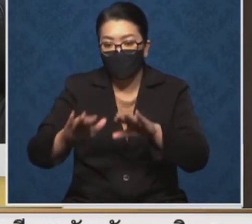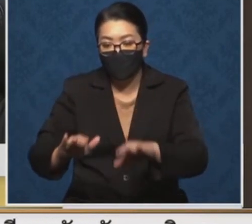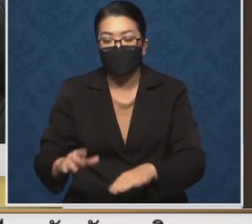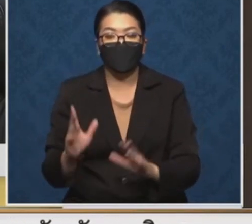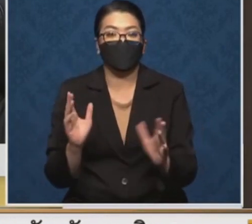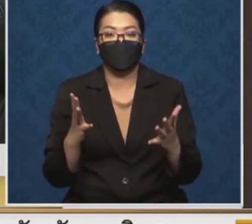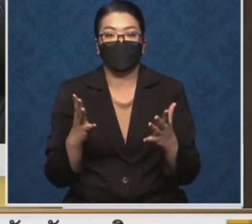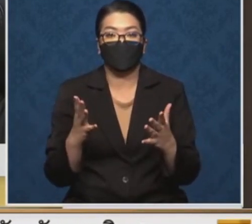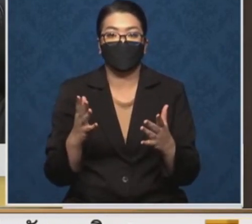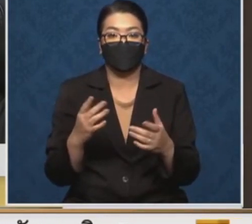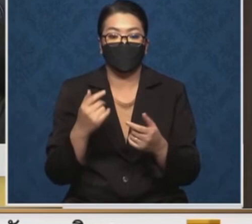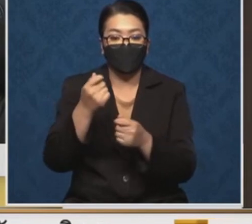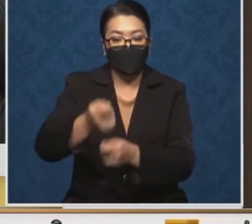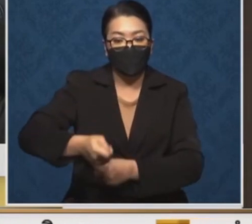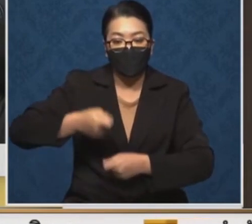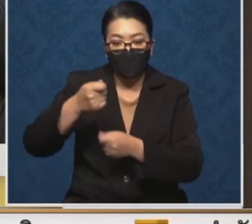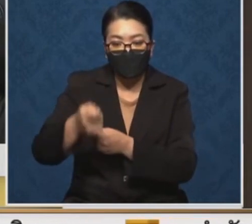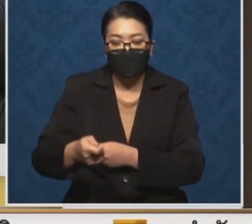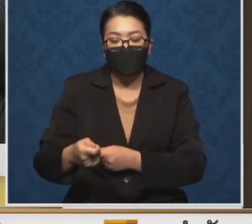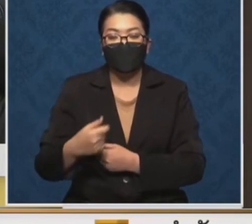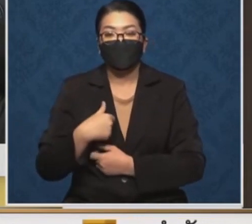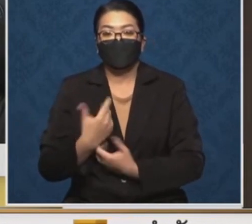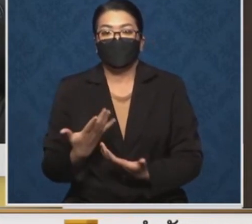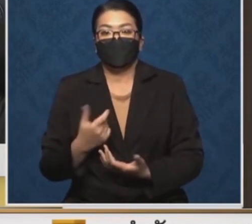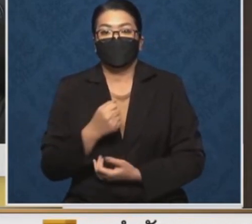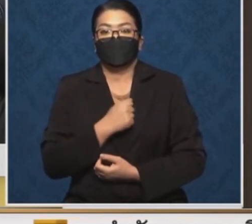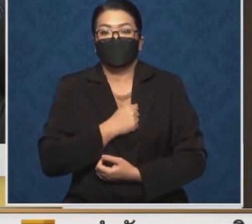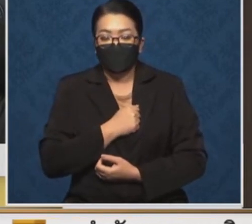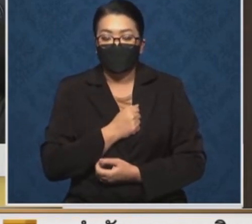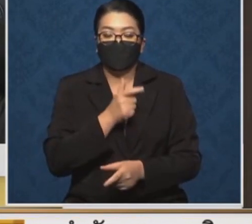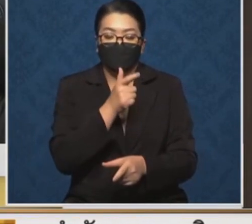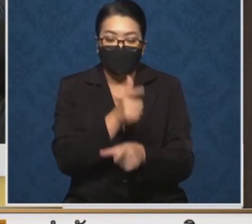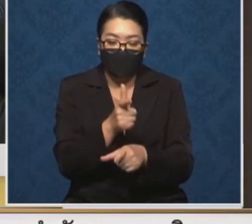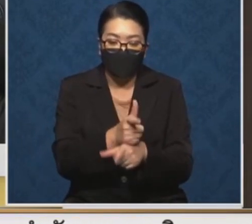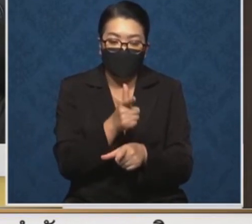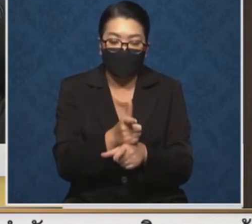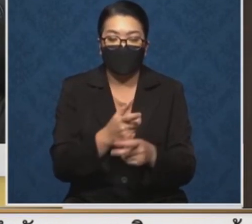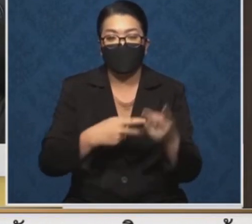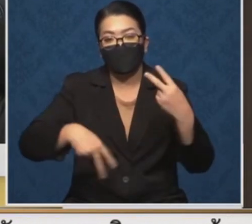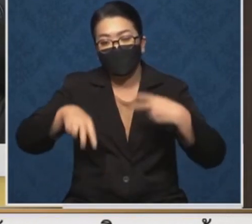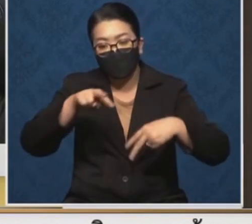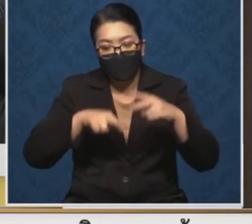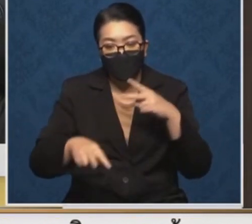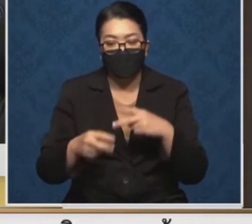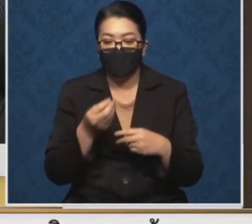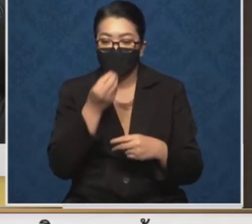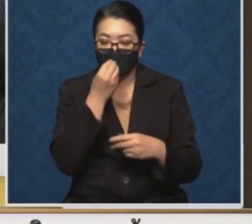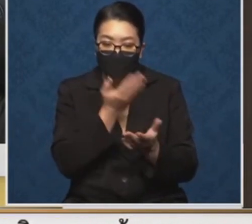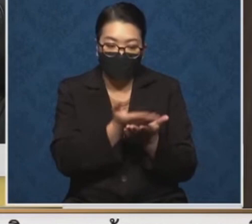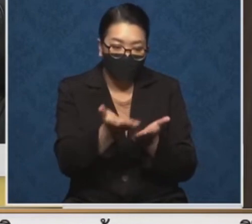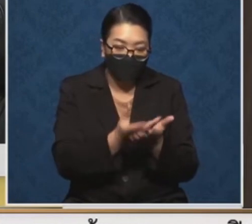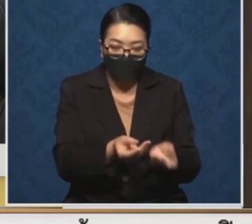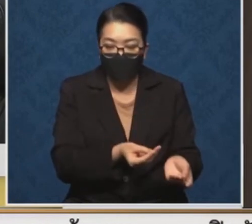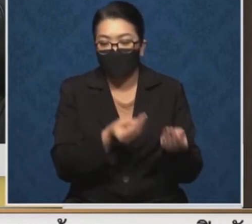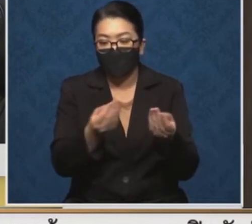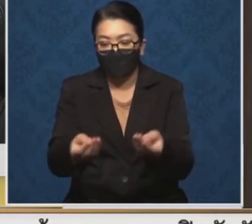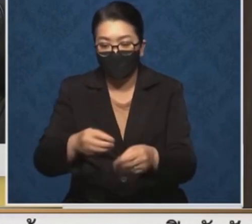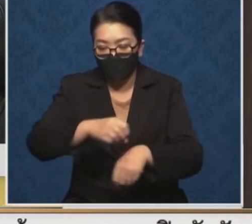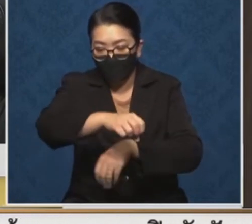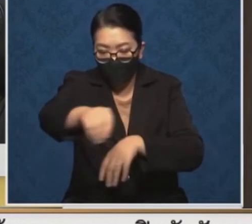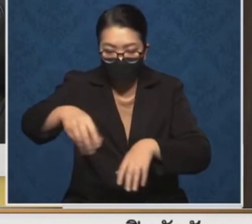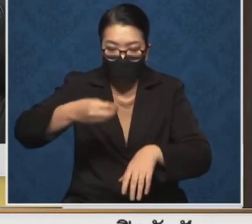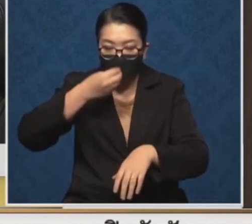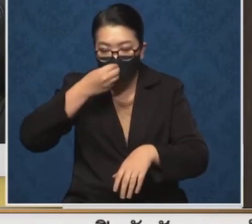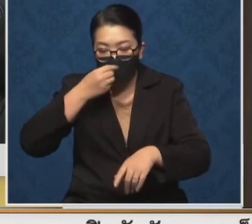แต่เกษตรกรจำเป็นจะต้องเลี้ยงจำเป็นจะต้องดูแลสัตว์เหล่านั้นและนี่คือปัญหาของ